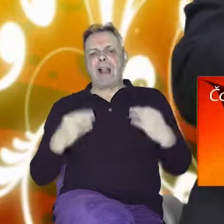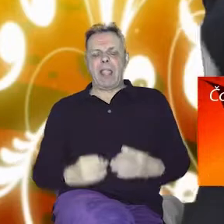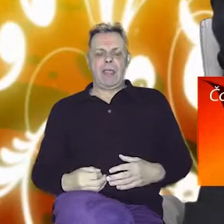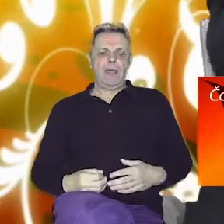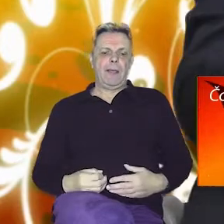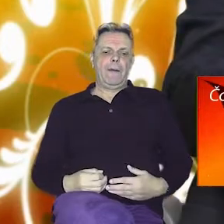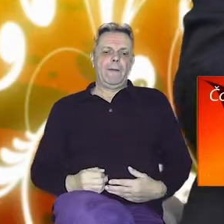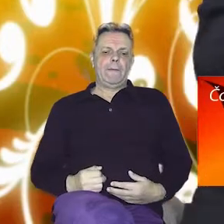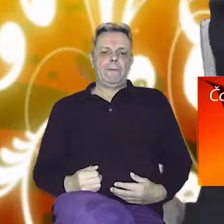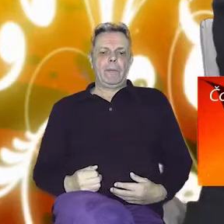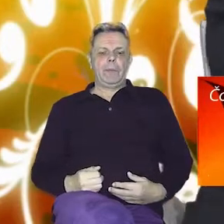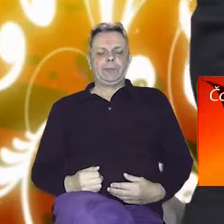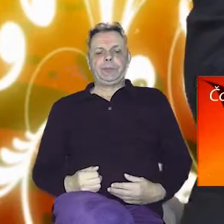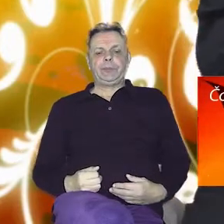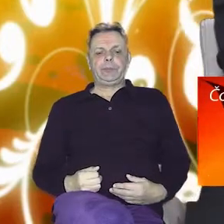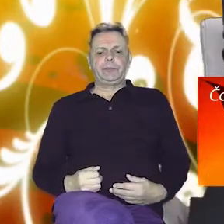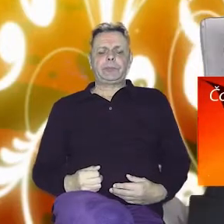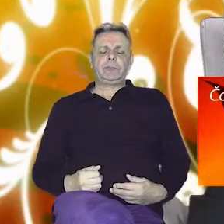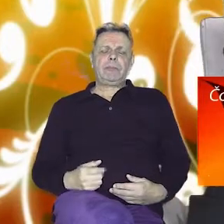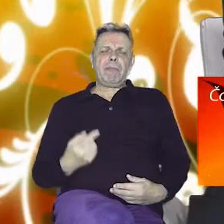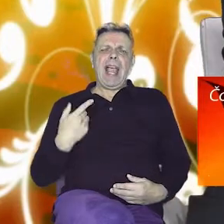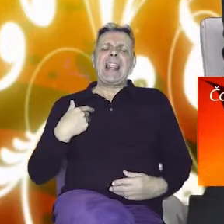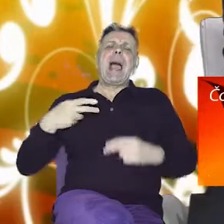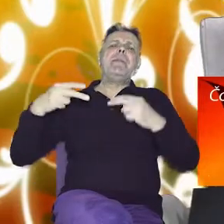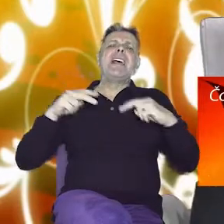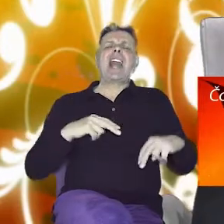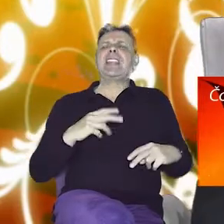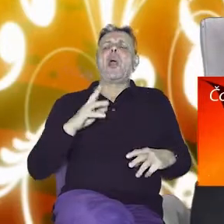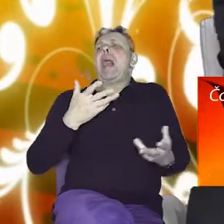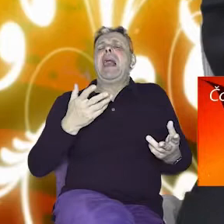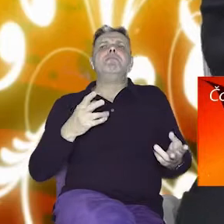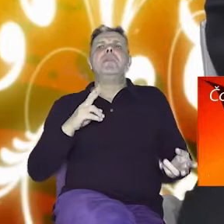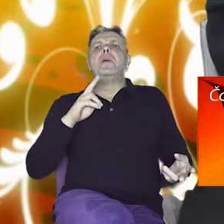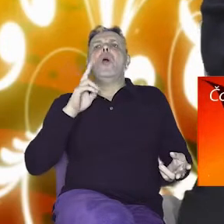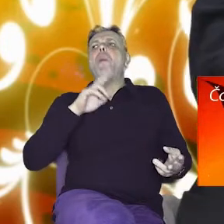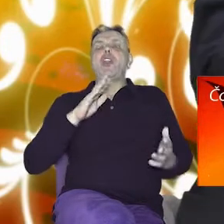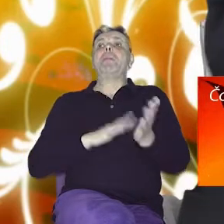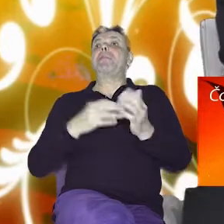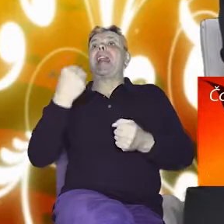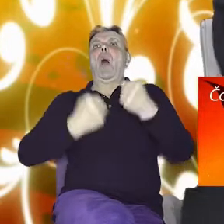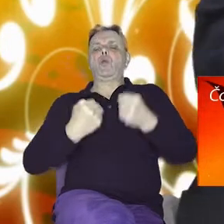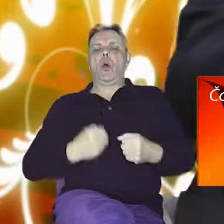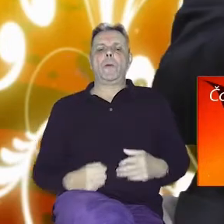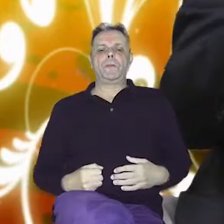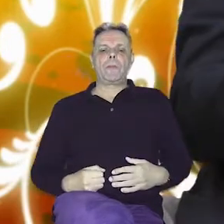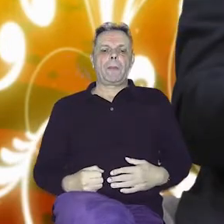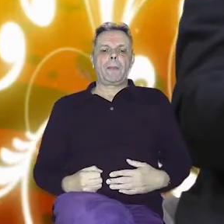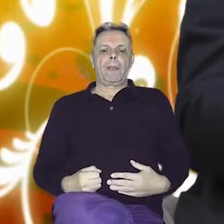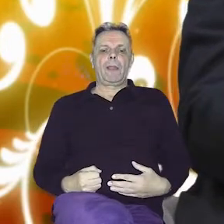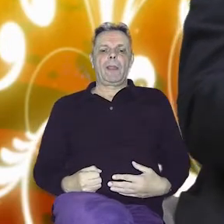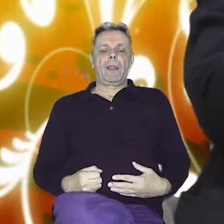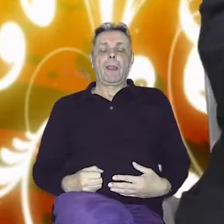Sad ću ja još slova prije rijeka, da ću se vratiti na ovoga, na najobičnije, na automobil. Ne? Da. Mislim, auto,